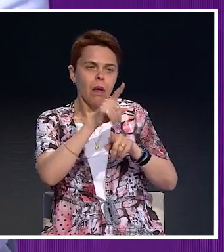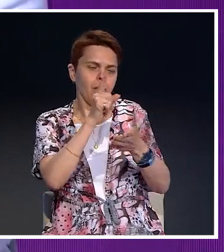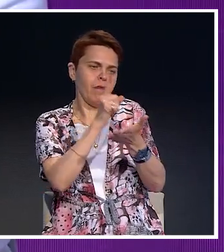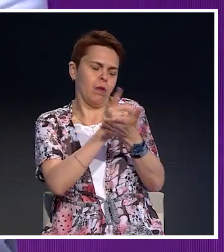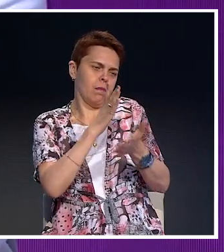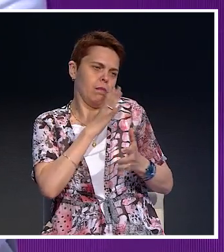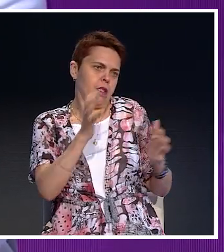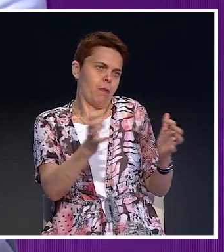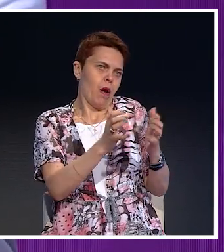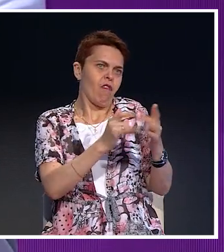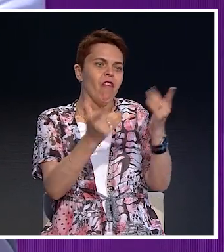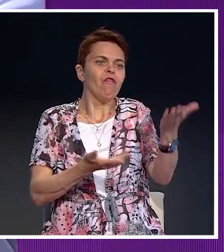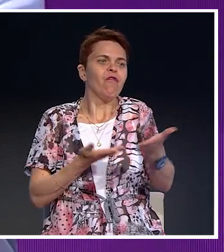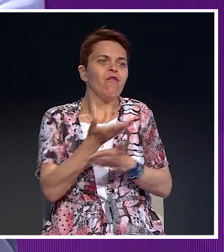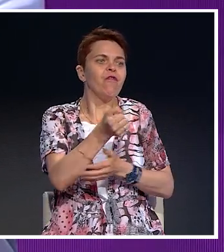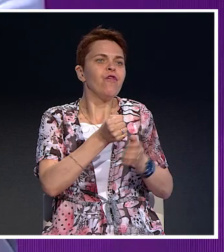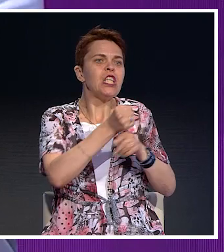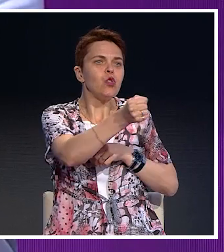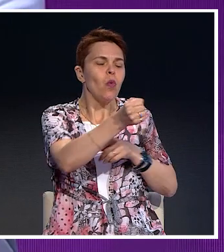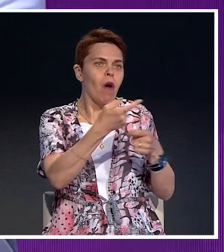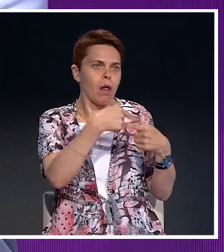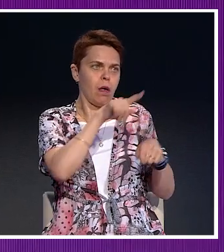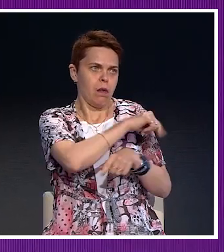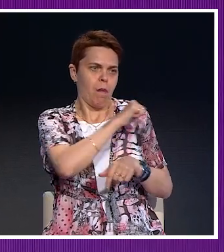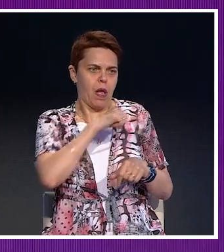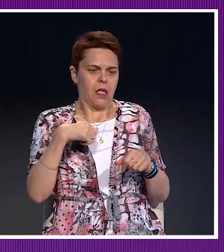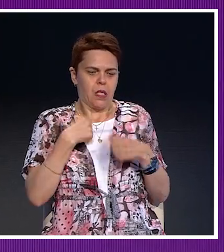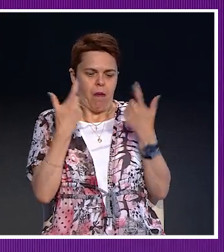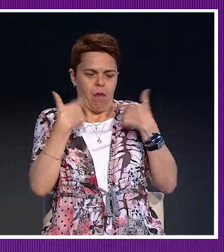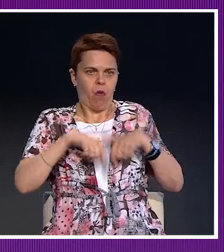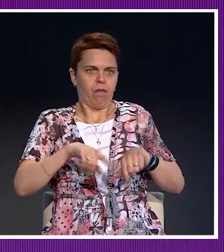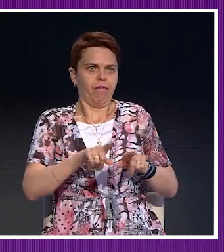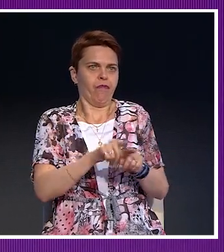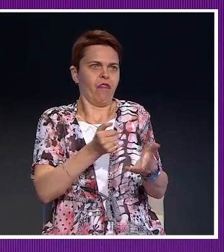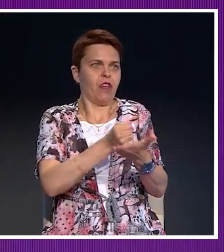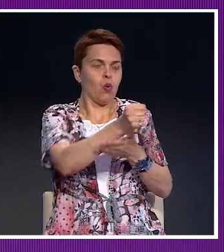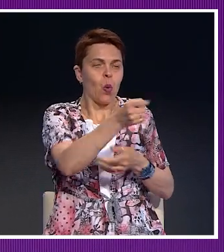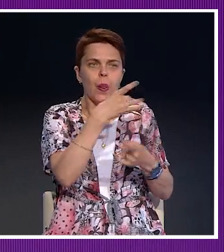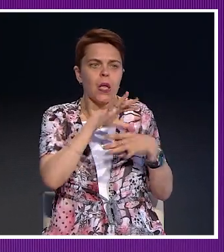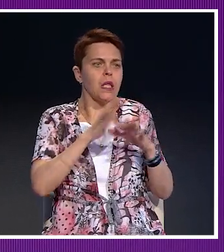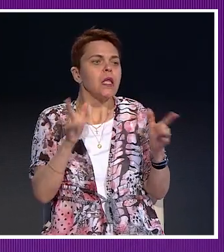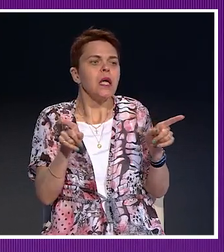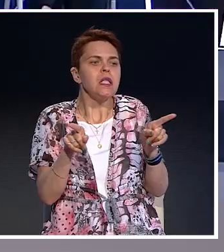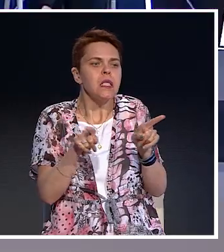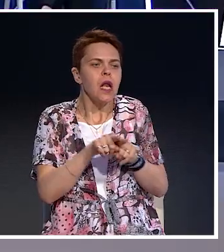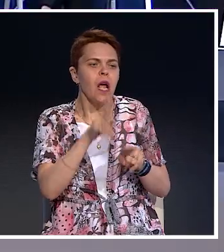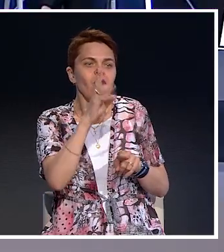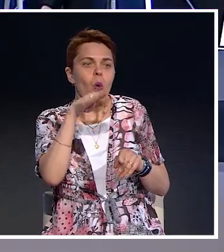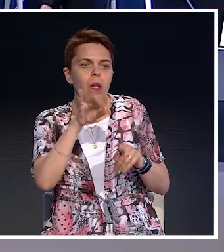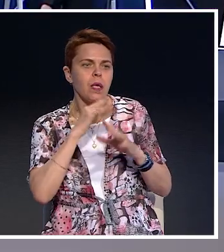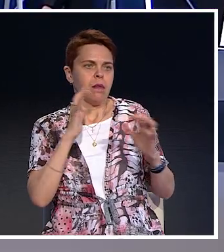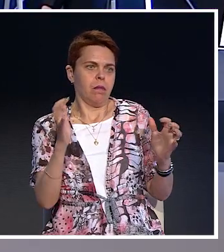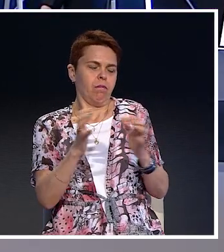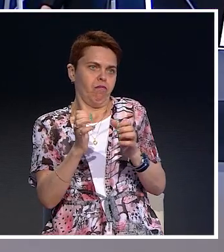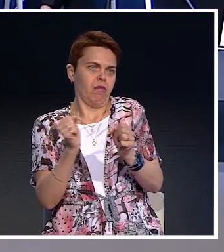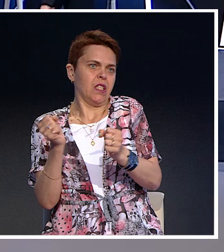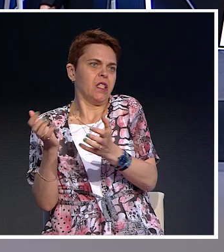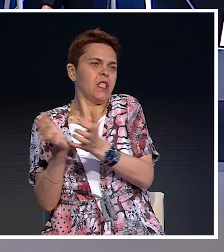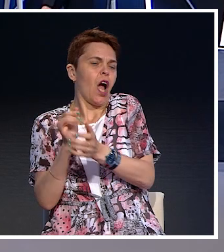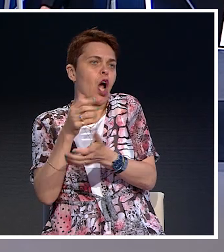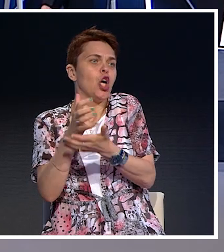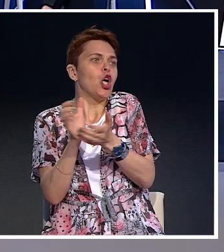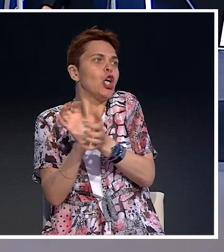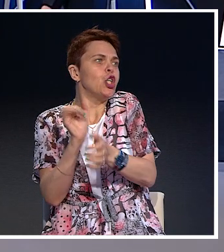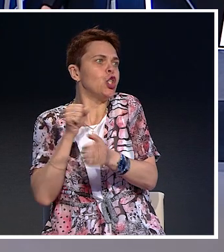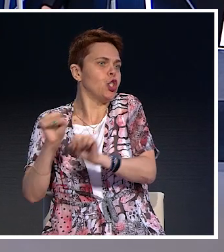30% від висування. Але ми розуміємо, що там є самовисування, тому квота не настільки захищена. І другий етап захисту виборчої